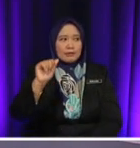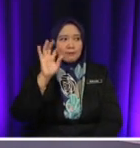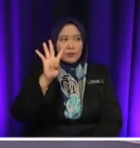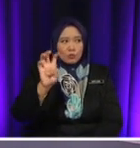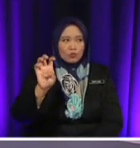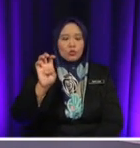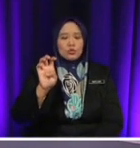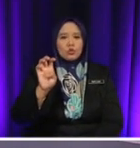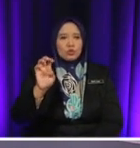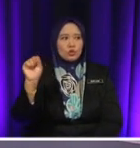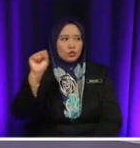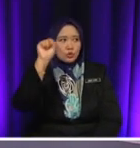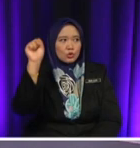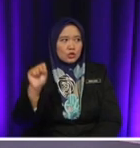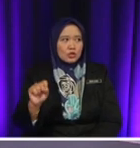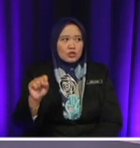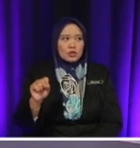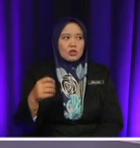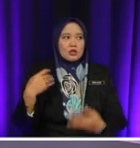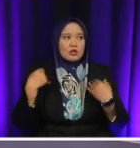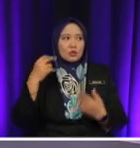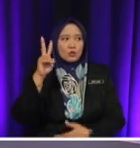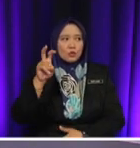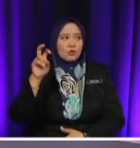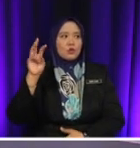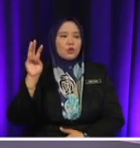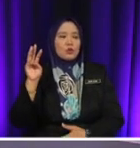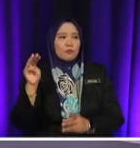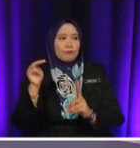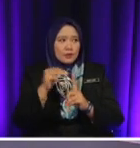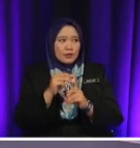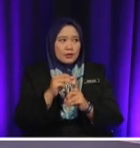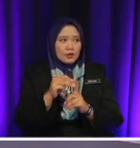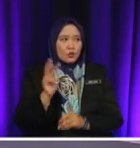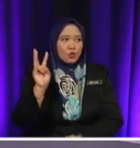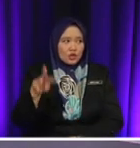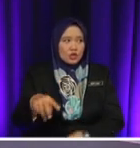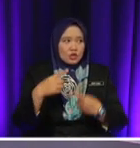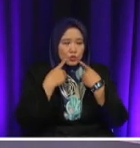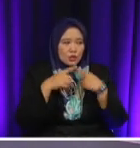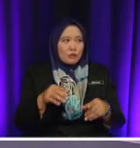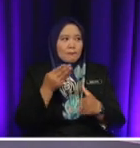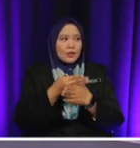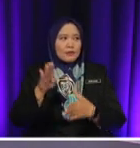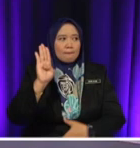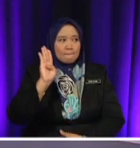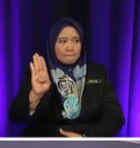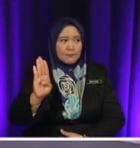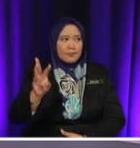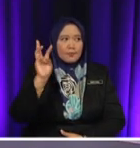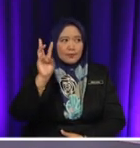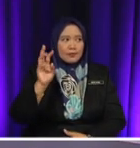wajib dijawab dan bahagian C kita ada satu soalan 10 markah wajib dijawab jawab dan ada dua soalan